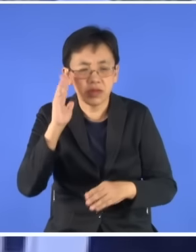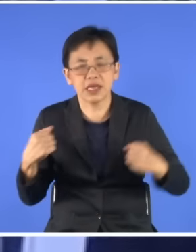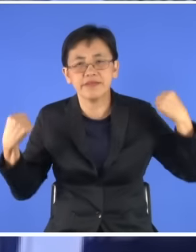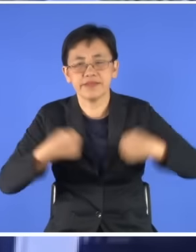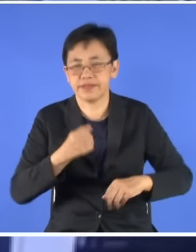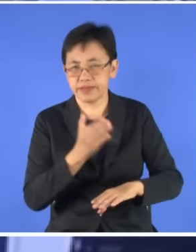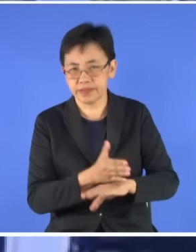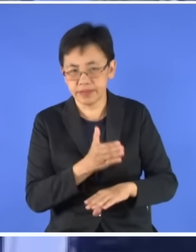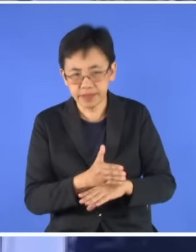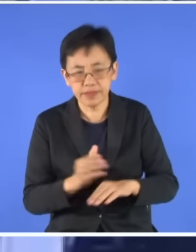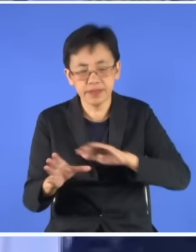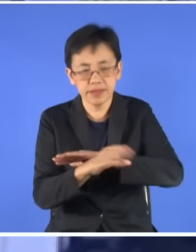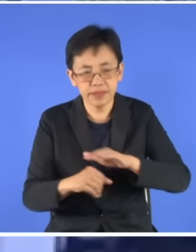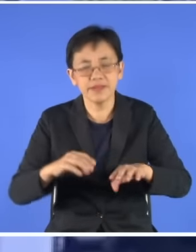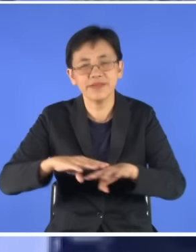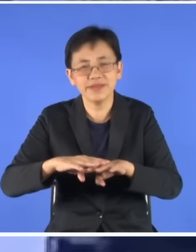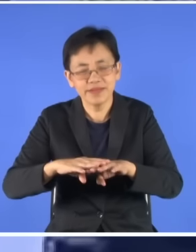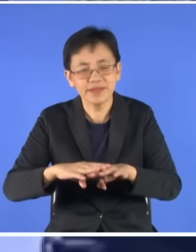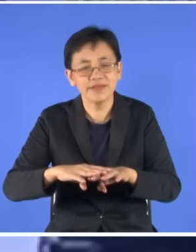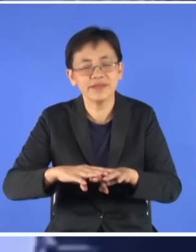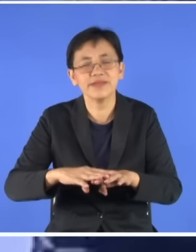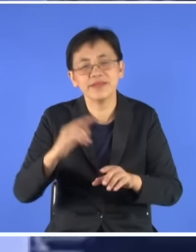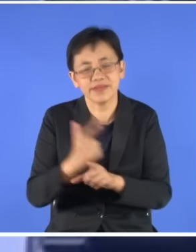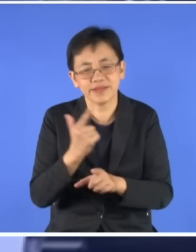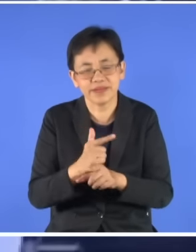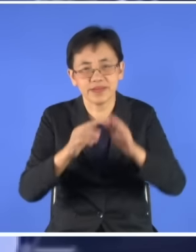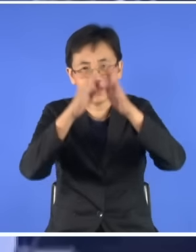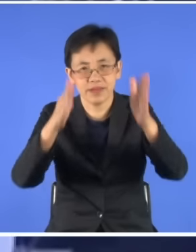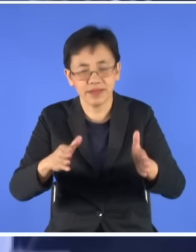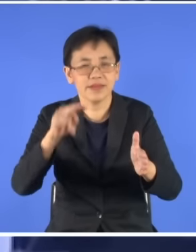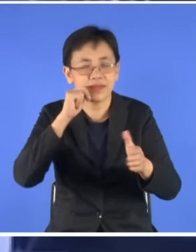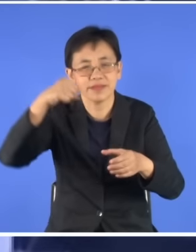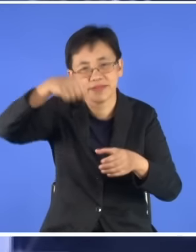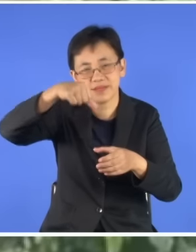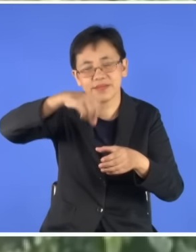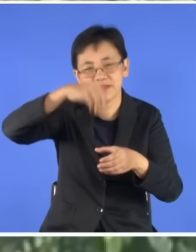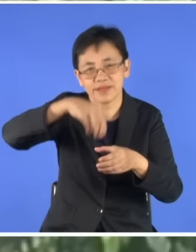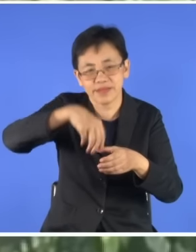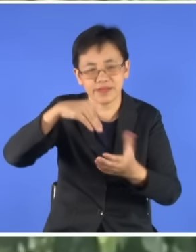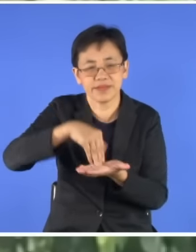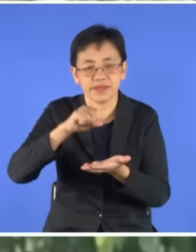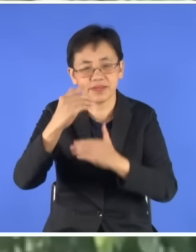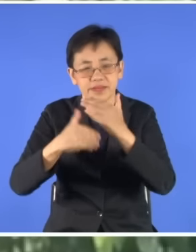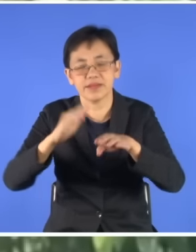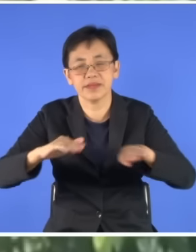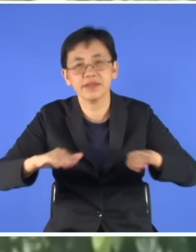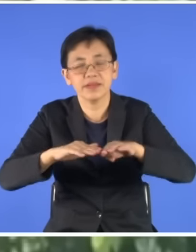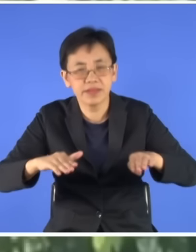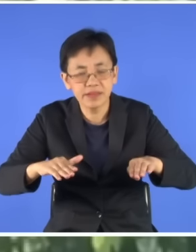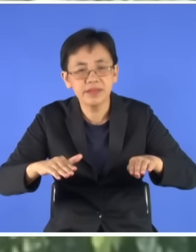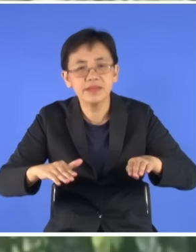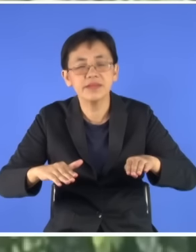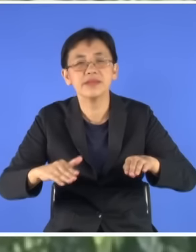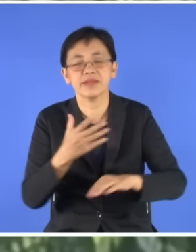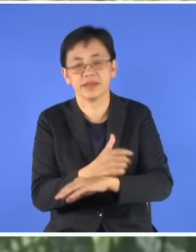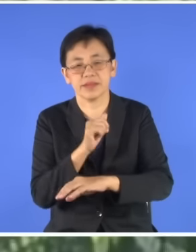ยาวไปขโมยแผงเหล็กบริเวณตู้กดน้ำหน้าศูนย์พัฒนาเด็กเล็กบ้านมอนอยู่ที่ตำบลบ้านรุ่นอยุ